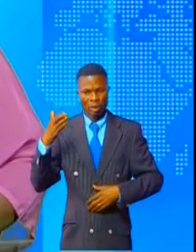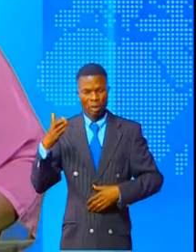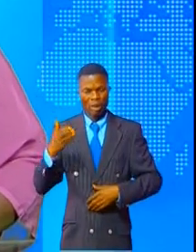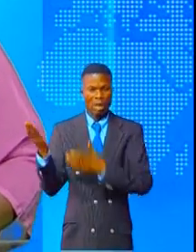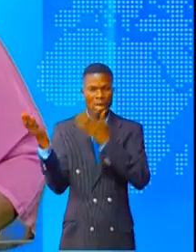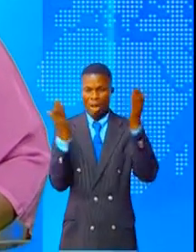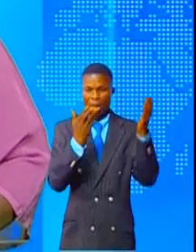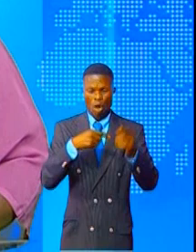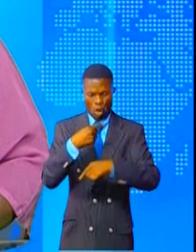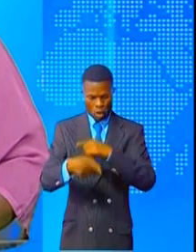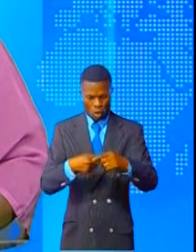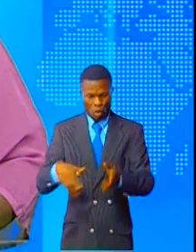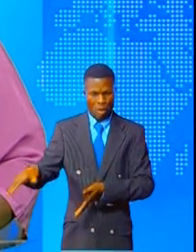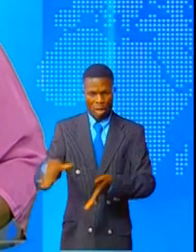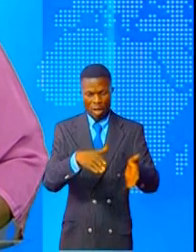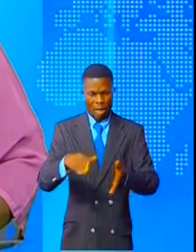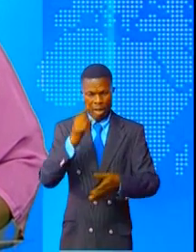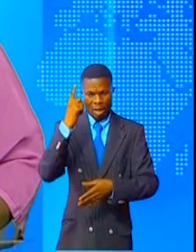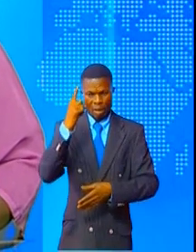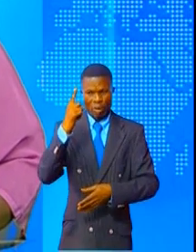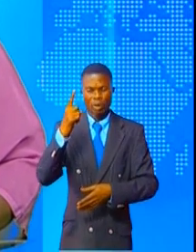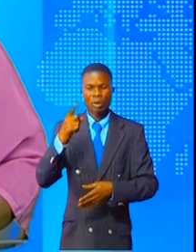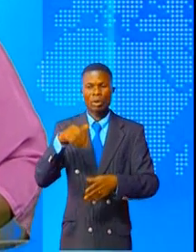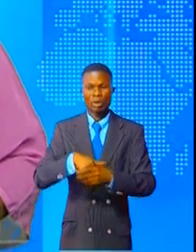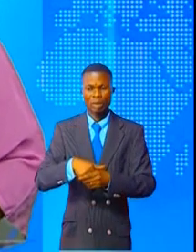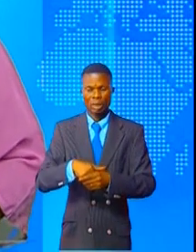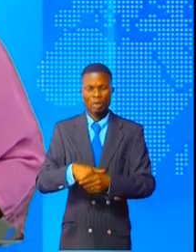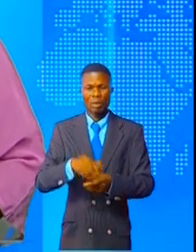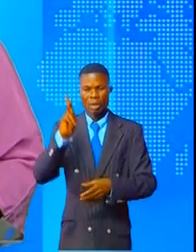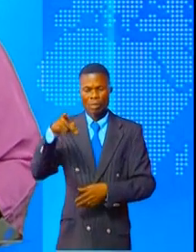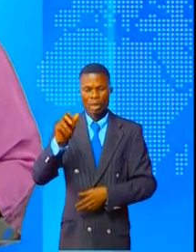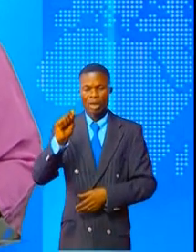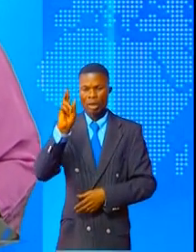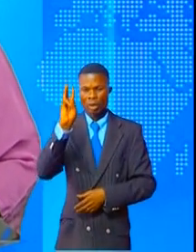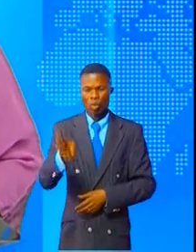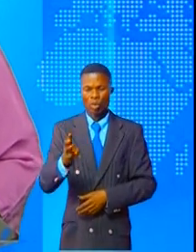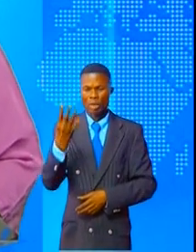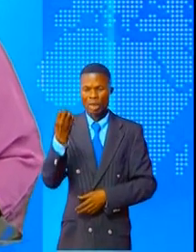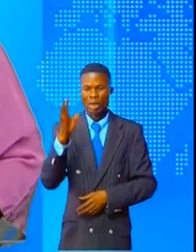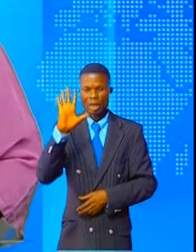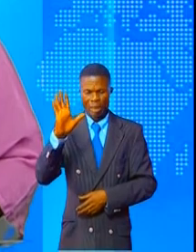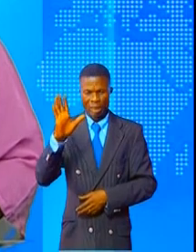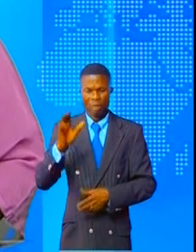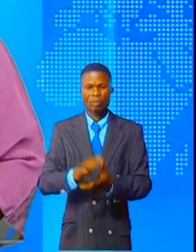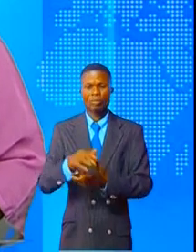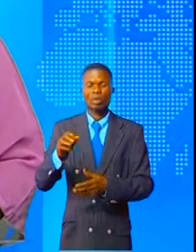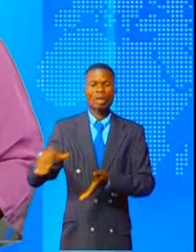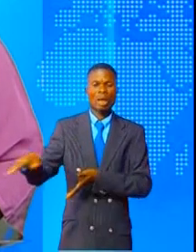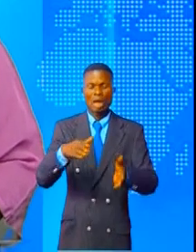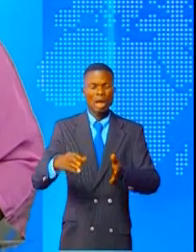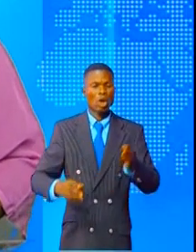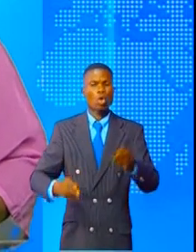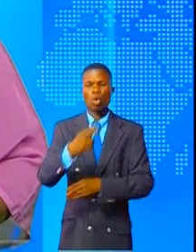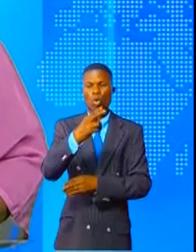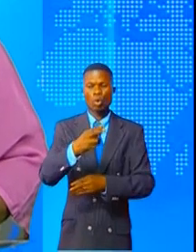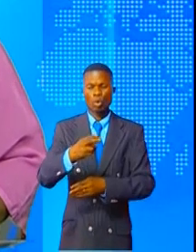a repris sur la route nationale numéro un au bk 345 cammas à mouna ses 30 ans qui était coupée suite